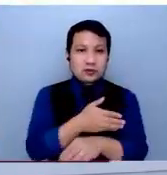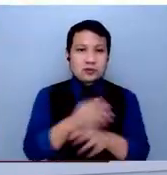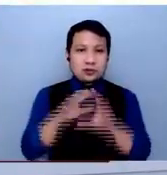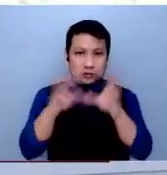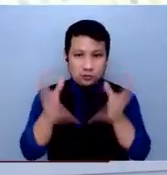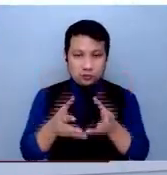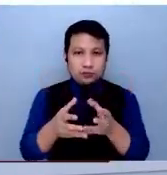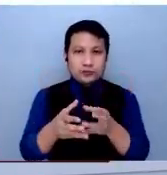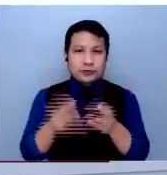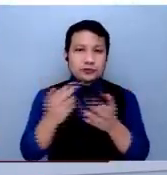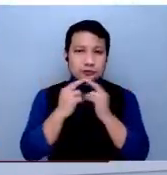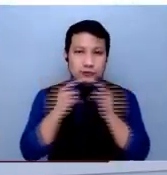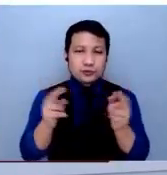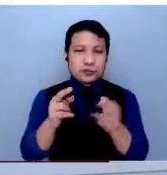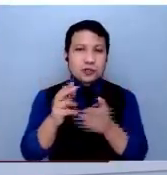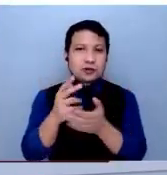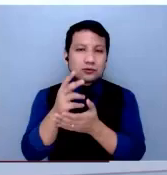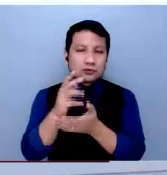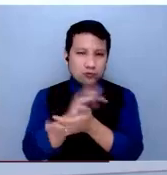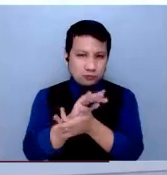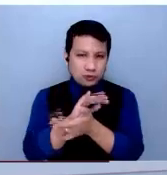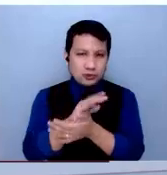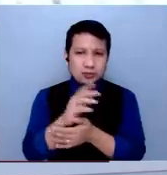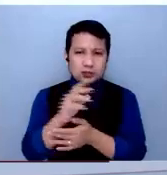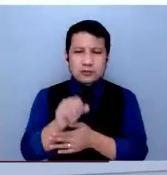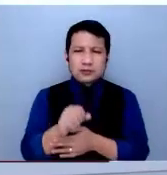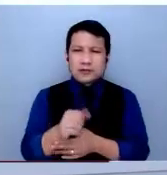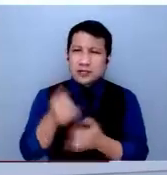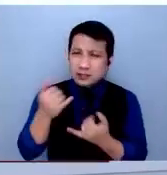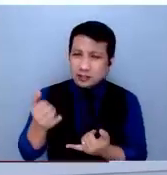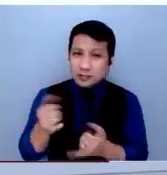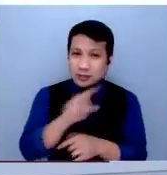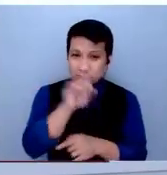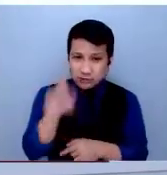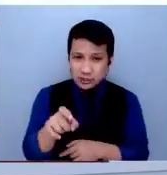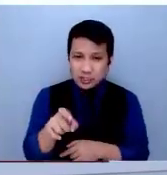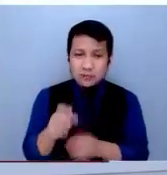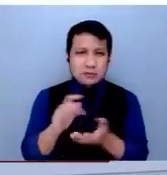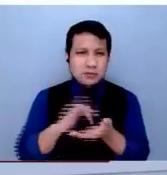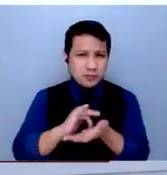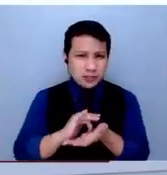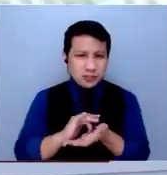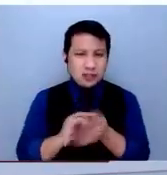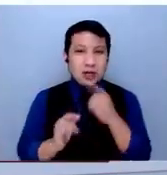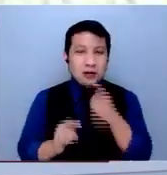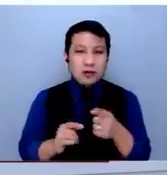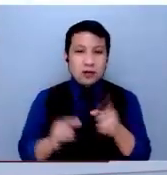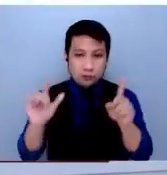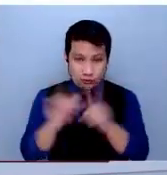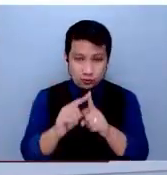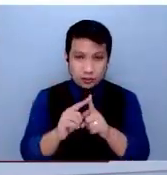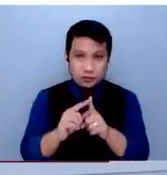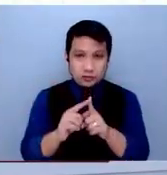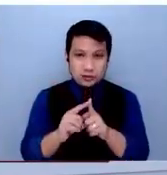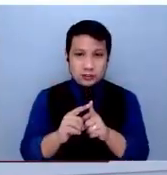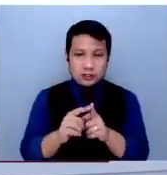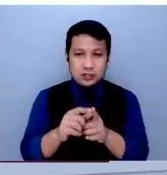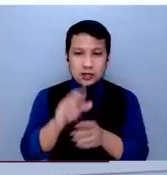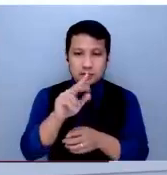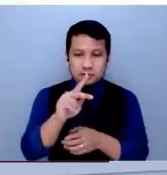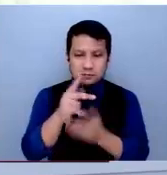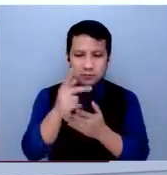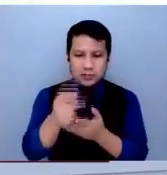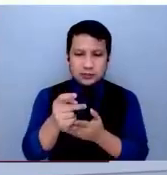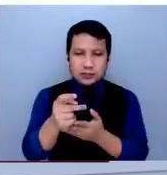ang COVID-19. Pero higit pa sa usaping o usapang medisina ang naging kahulugan ng salitang vaccine. Sabi